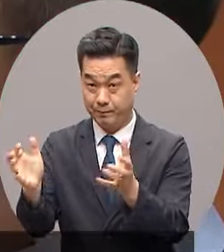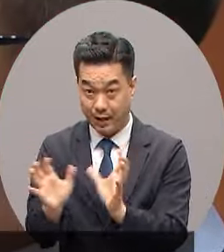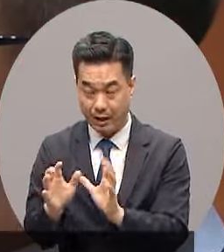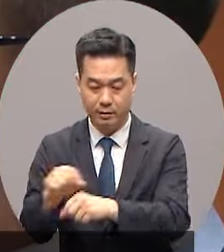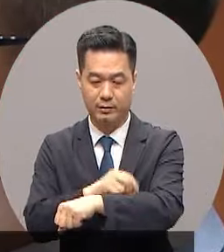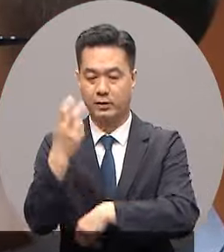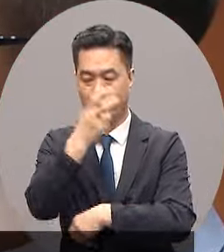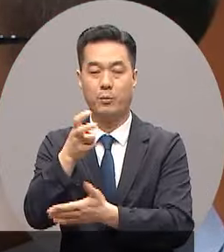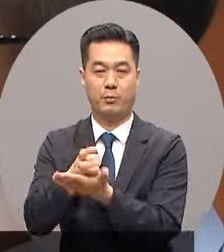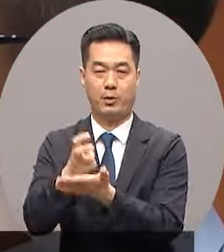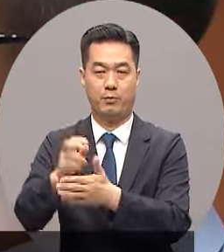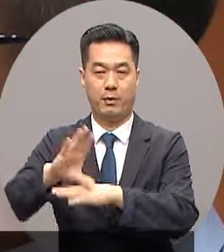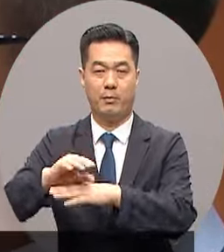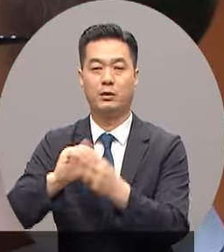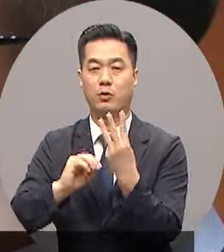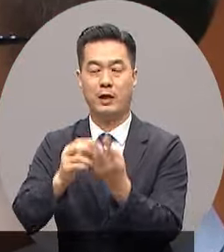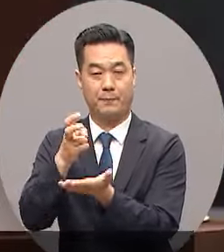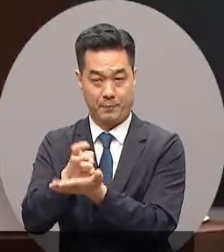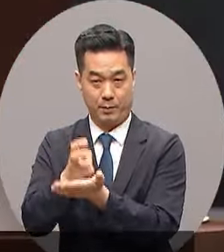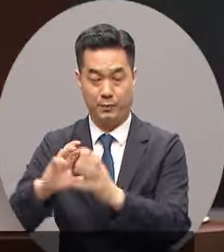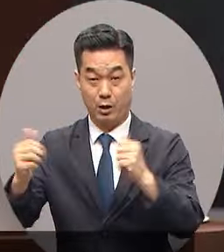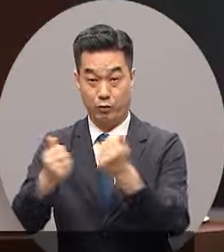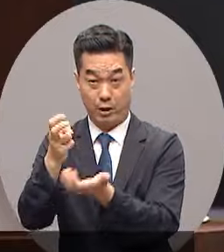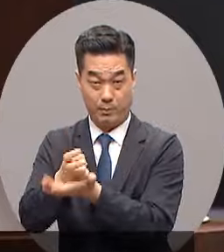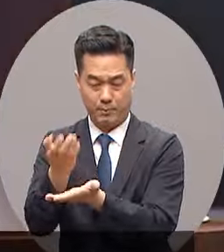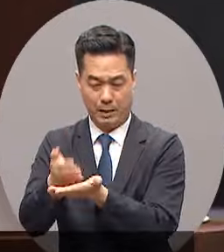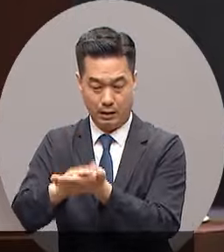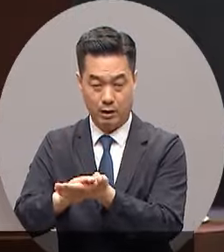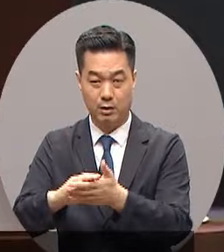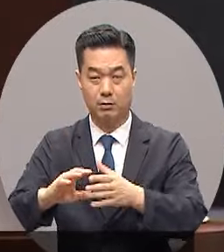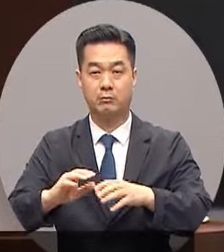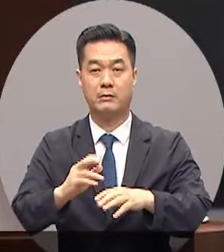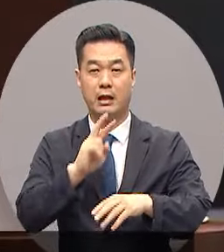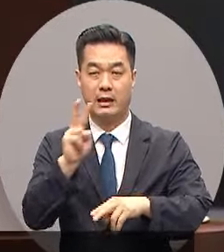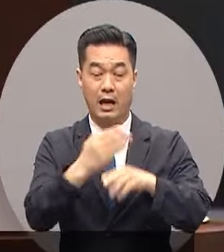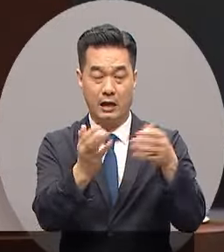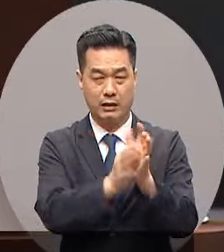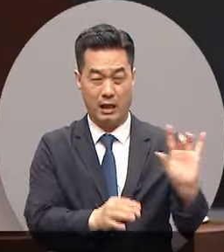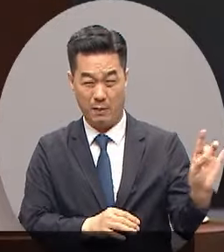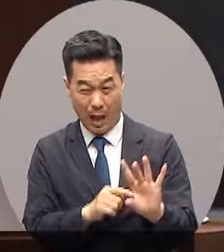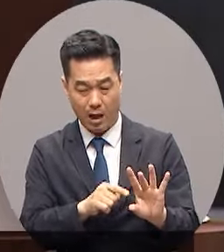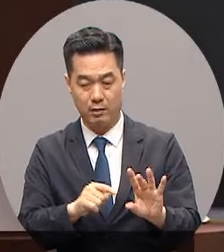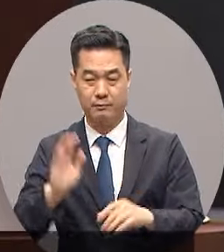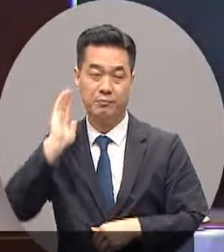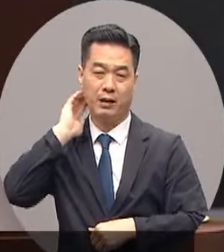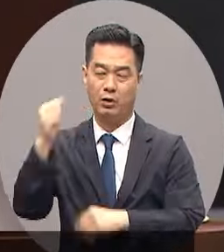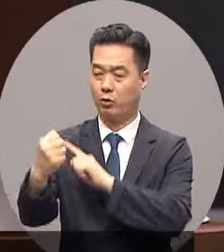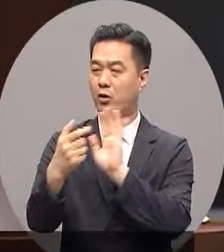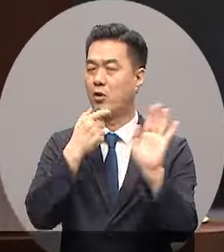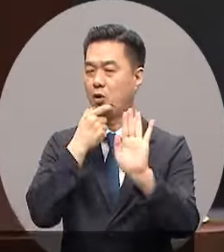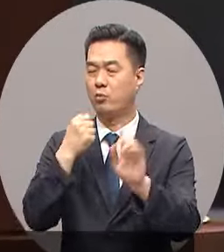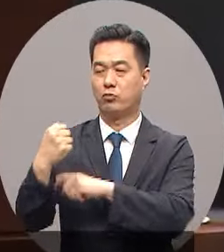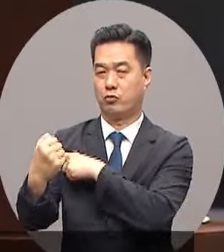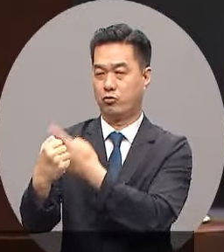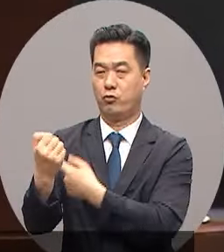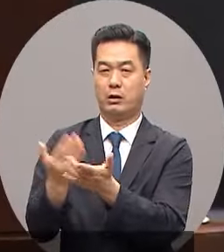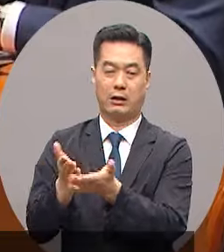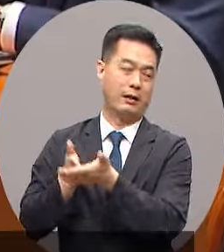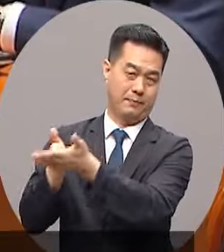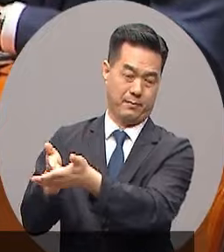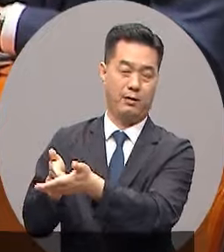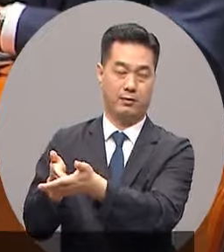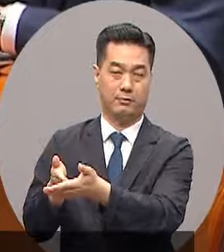특검법, 방송산법, 국회법 개정안 등을 야당이 일방 처리할 경우 대통령의 거부권을 강하게 요구할 것이라며 대통령의